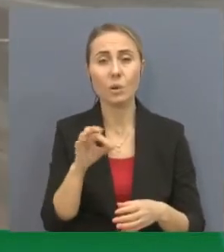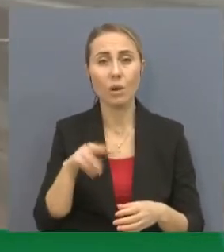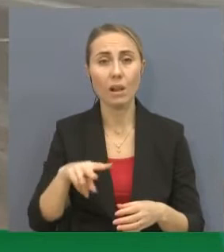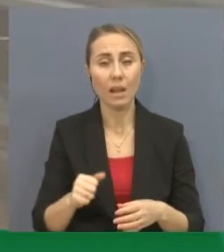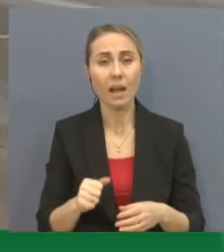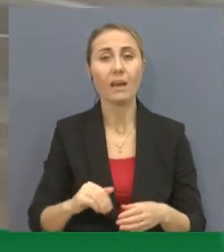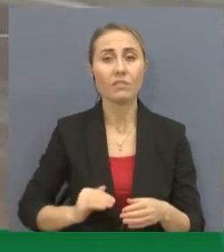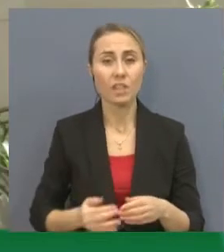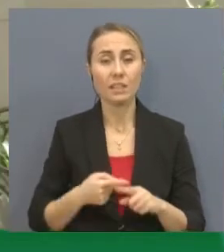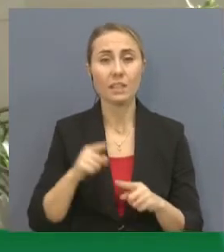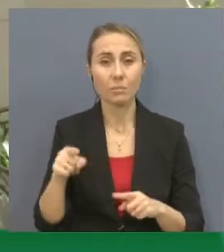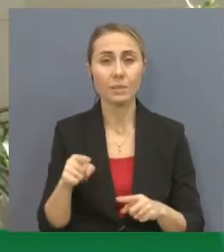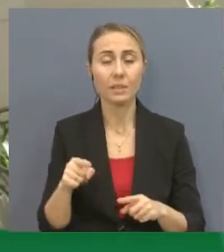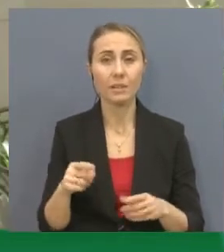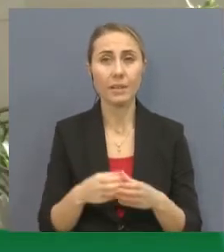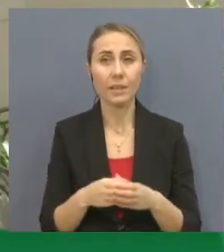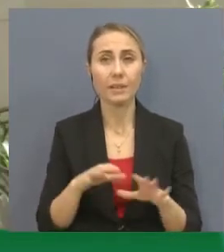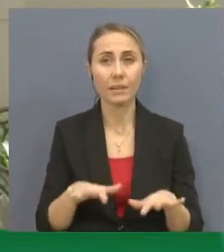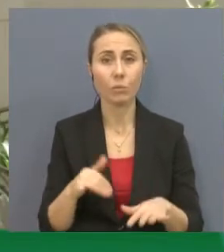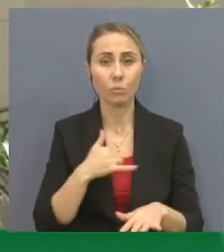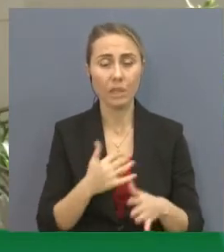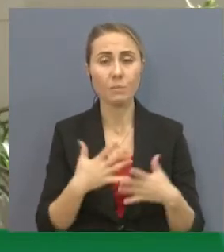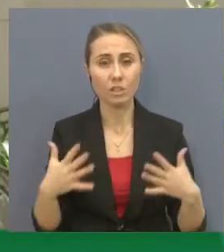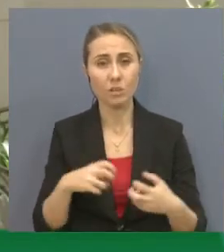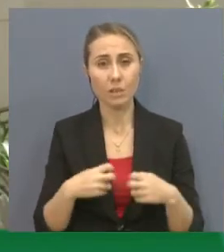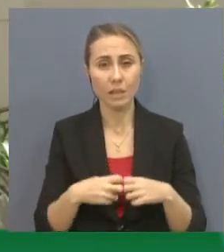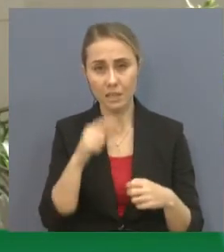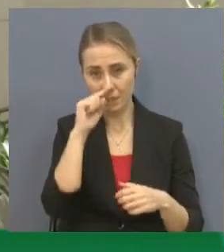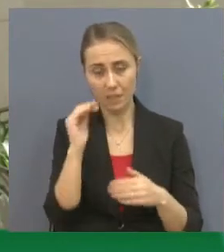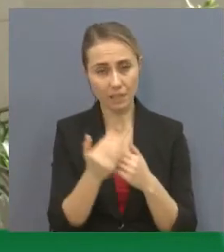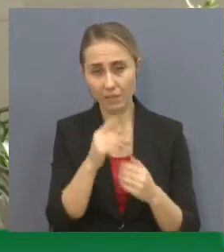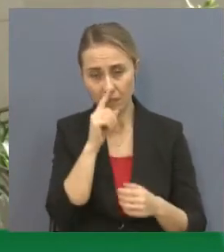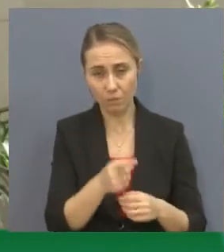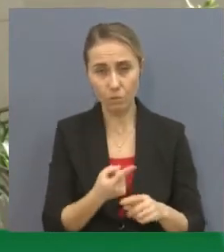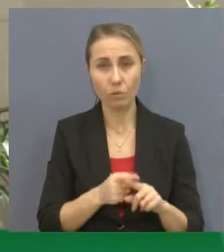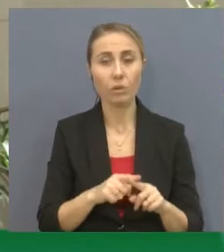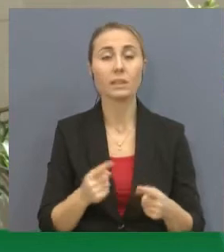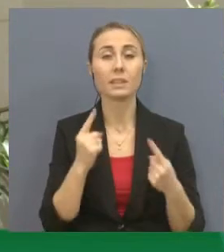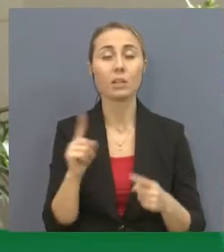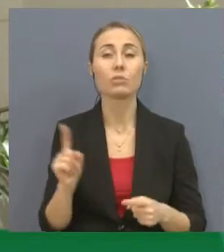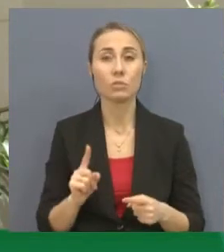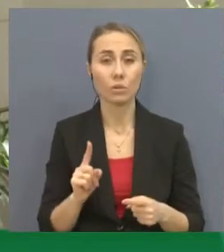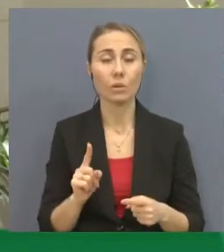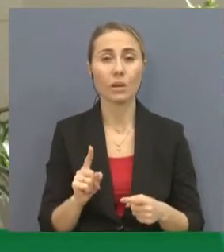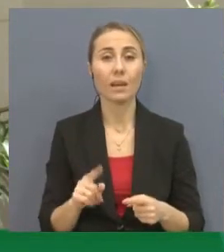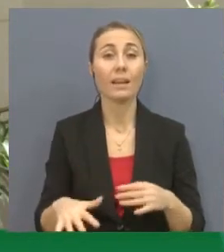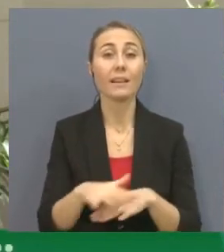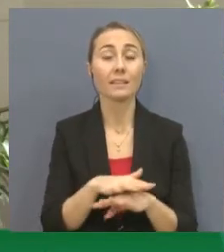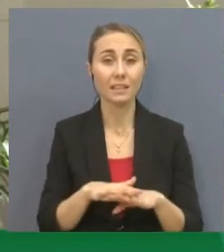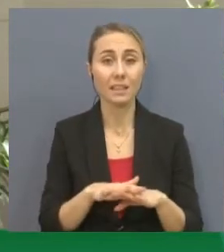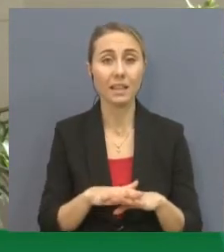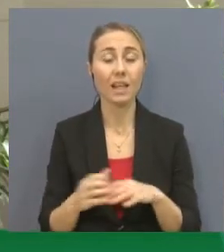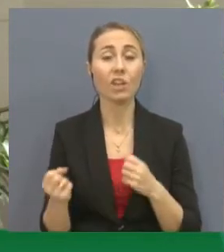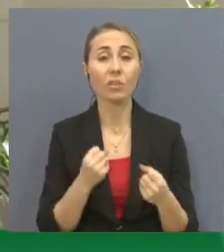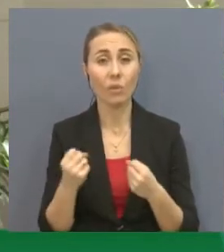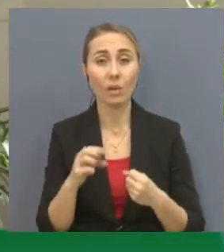частном секторе у нас большие проблемы это скрывать не будем значит что население твердо